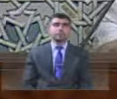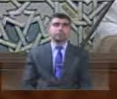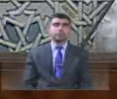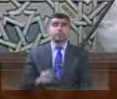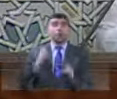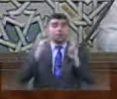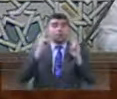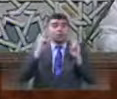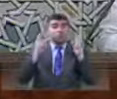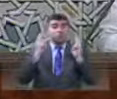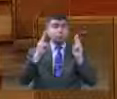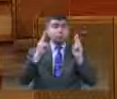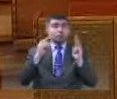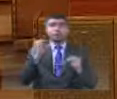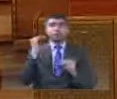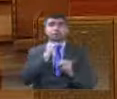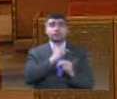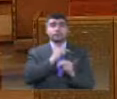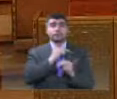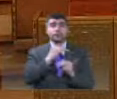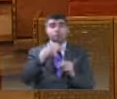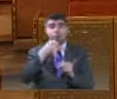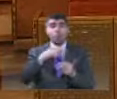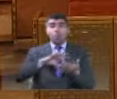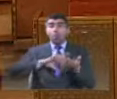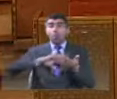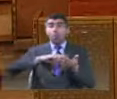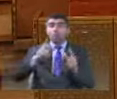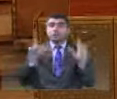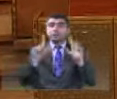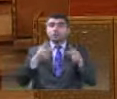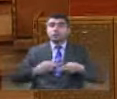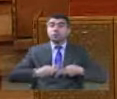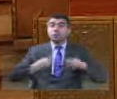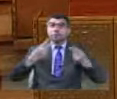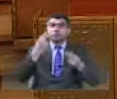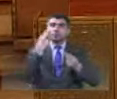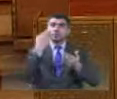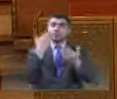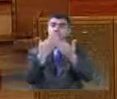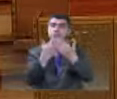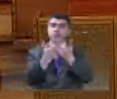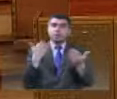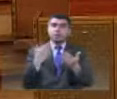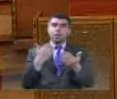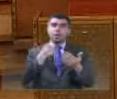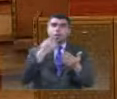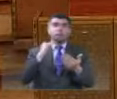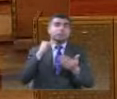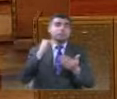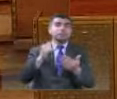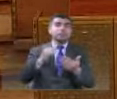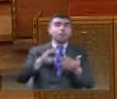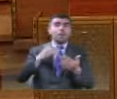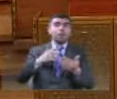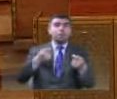طرق السيارة، نحن أمام ممثلي الأمة يعلمون أن هناك مشاريع عندها بعد استراتيجي، أقول